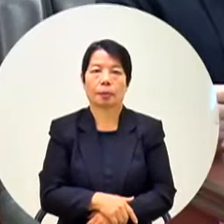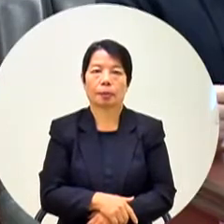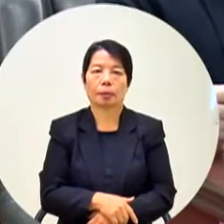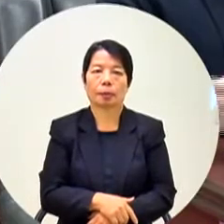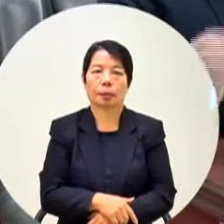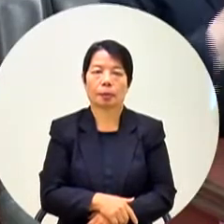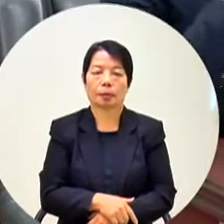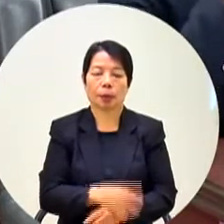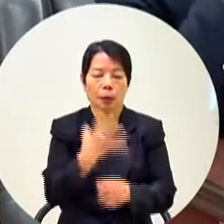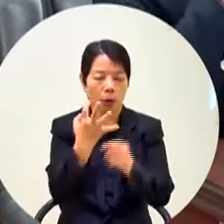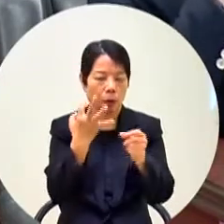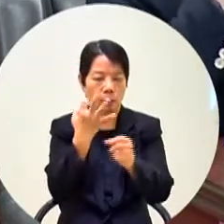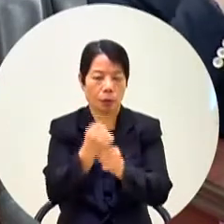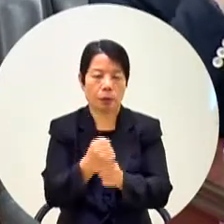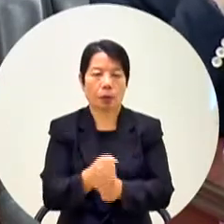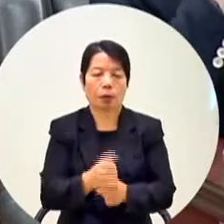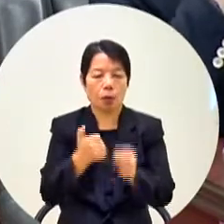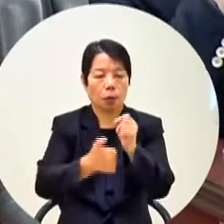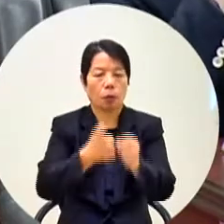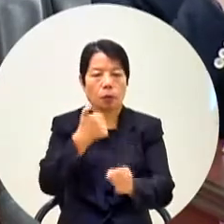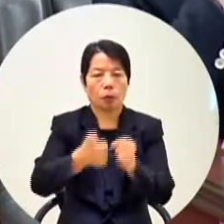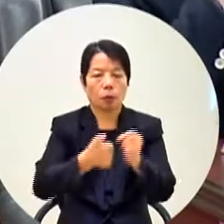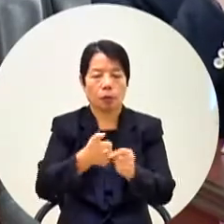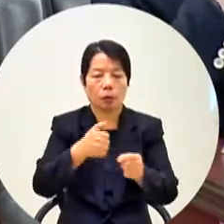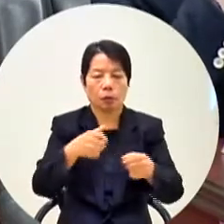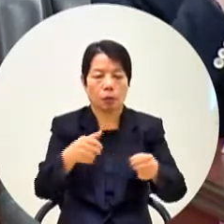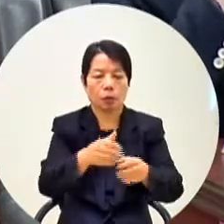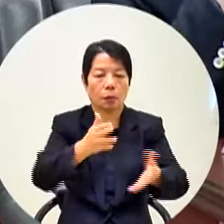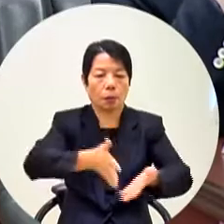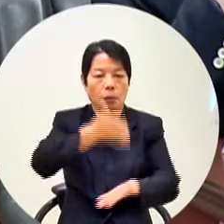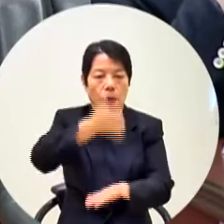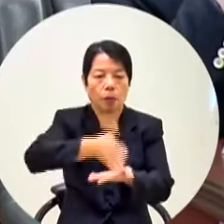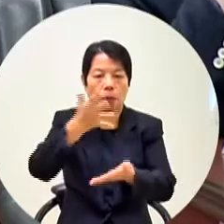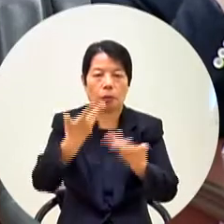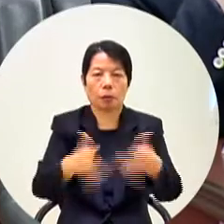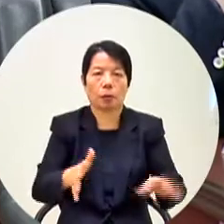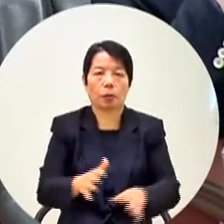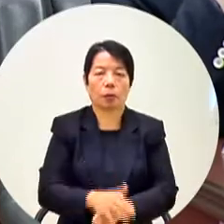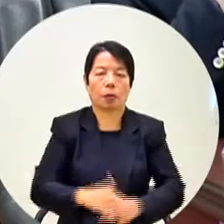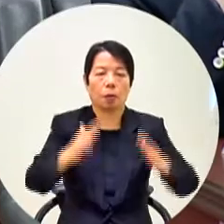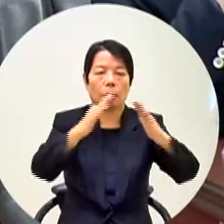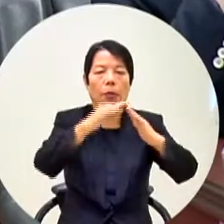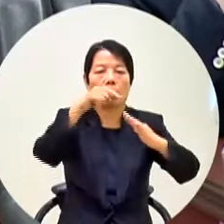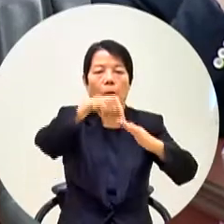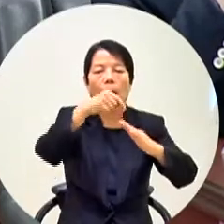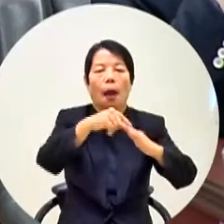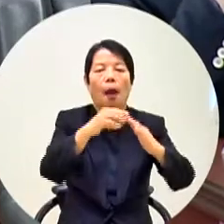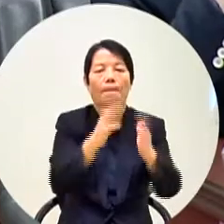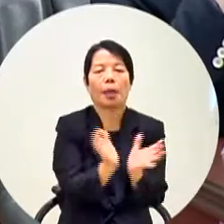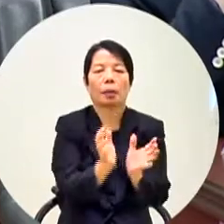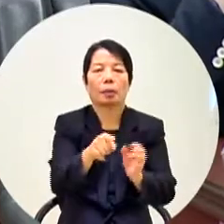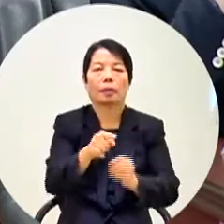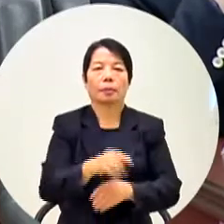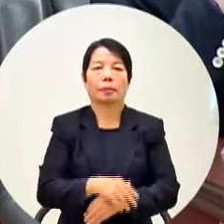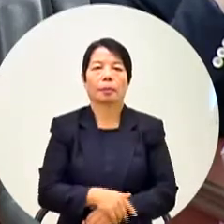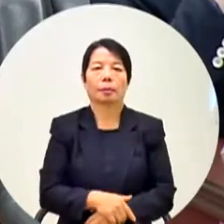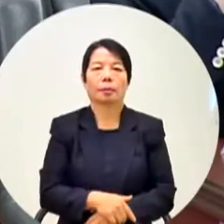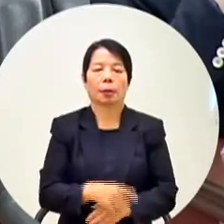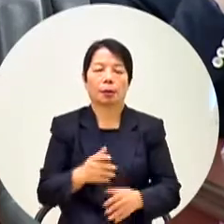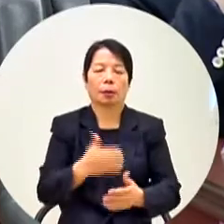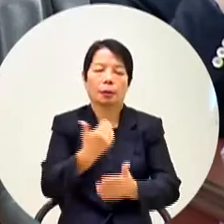几啊十年、50年以上的建筑一堆，嘛有迄已经无厝顶个啊，啊，啊，敢若剩